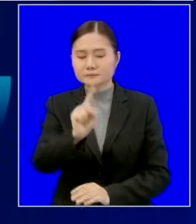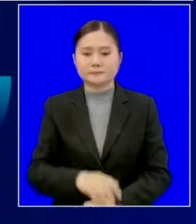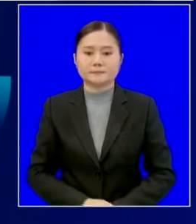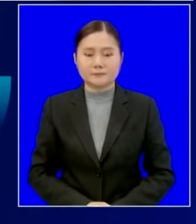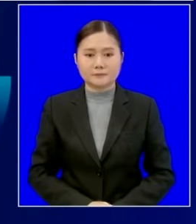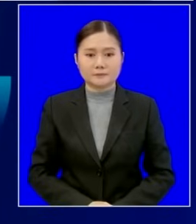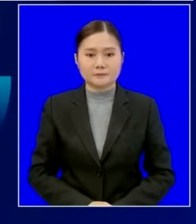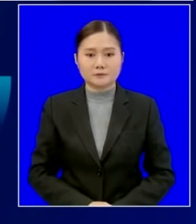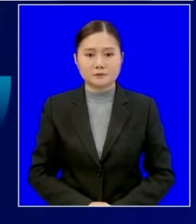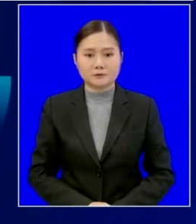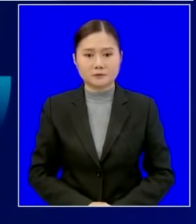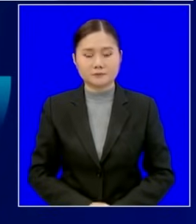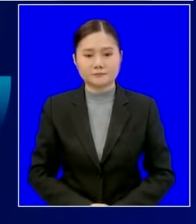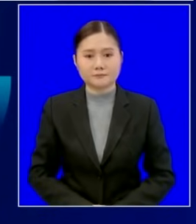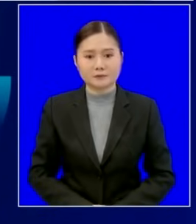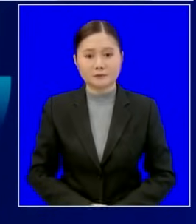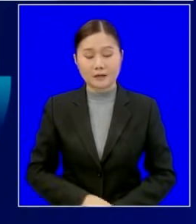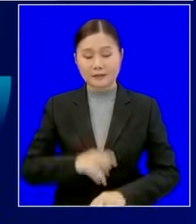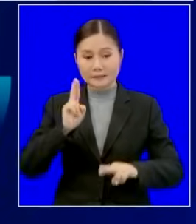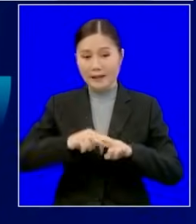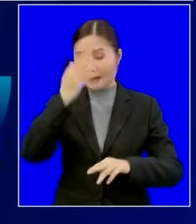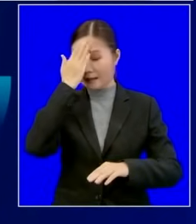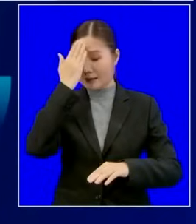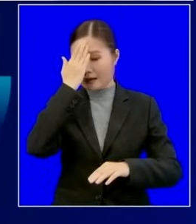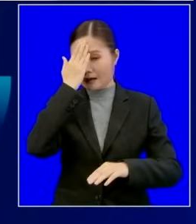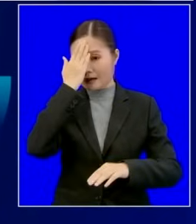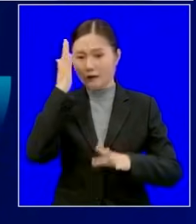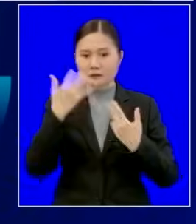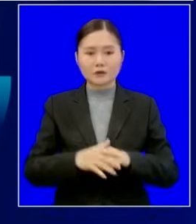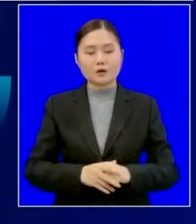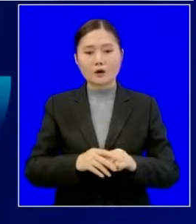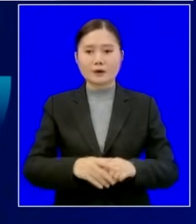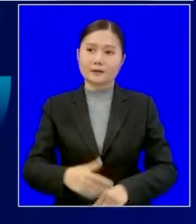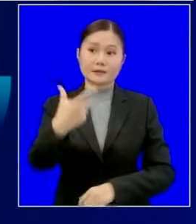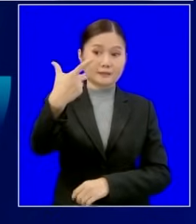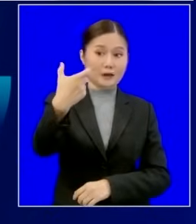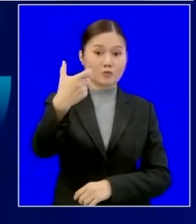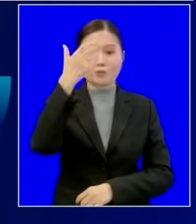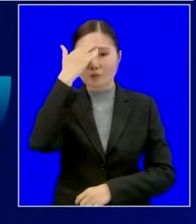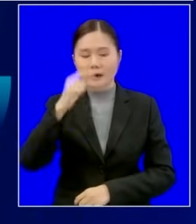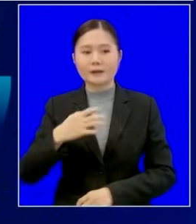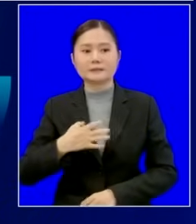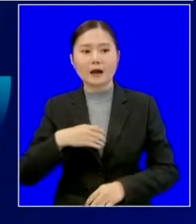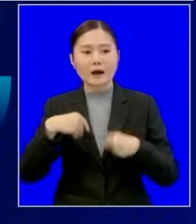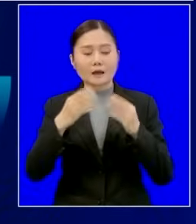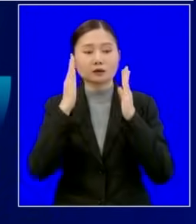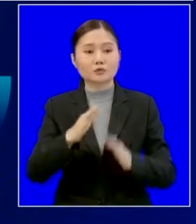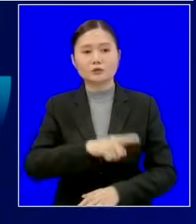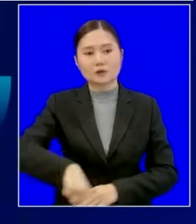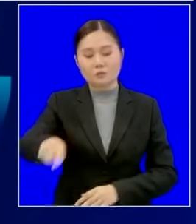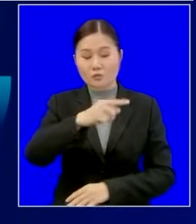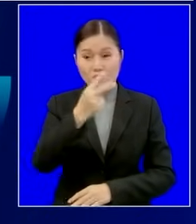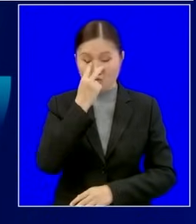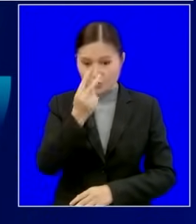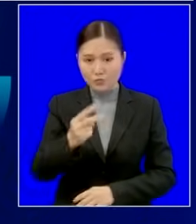เธอเนี่ยนั่งอยู่เบาะหน้าแน่นอนแล้วก็ถ่ายรูปเบาะหลังเพราะว่าอยากจะให้คนอื่นเนี่ยเหมือนพิสูจน์ว่า